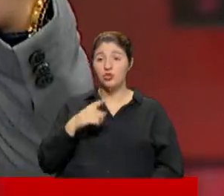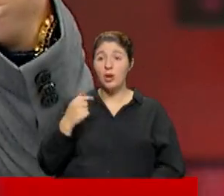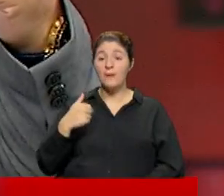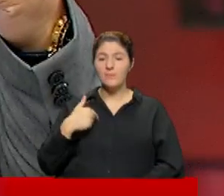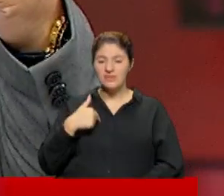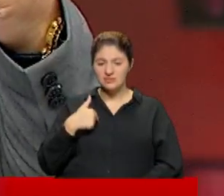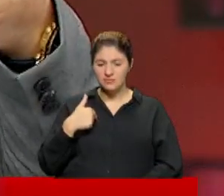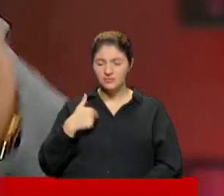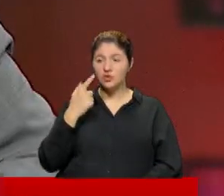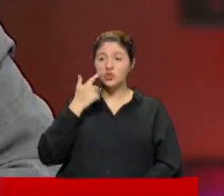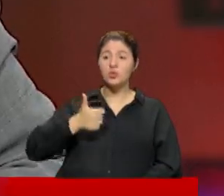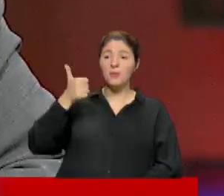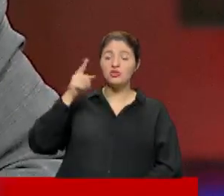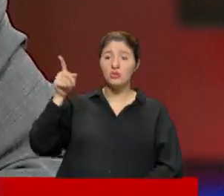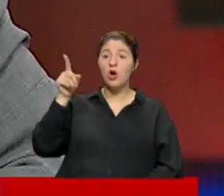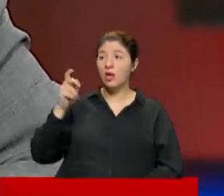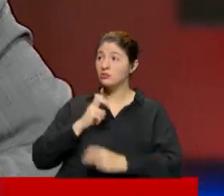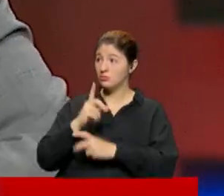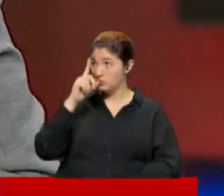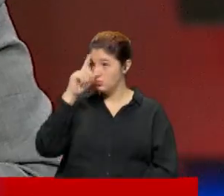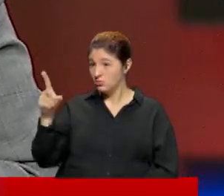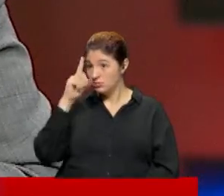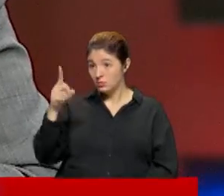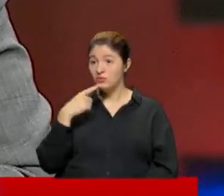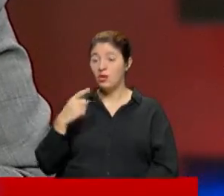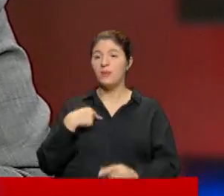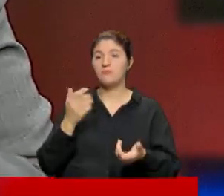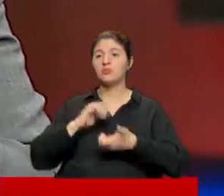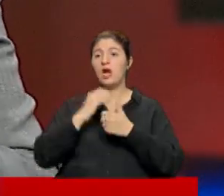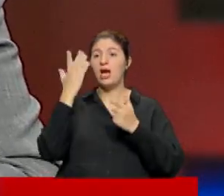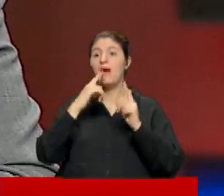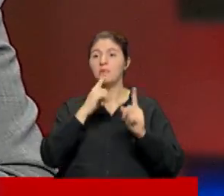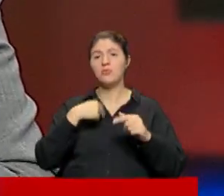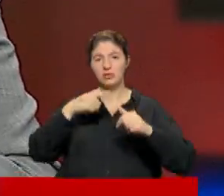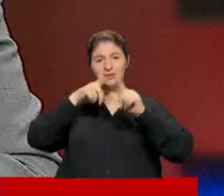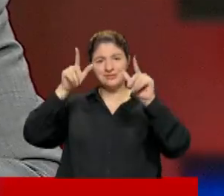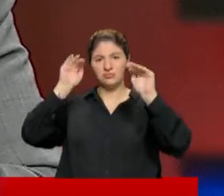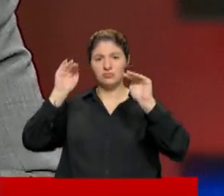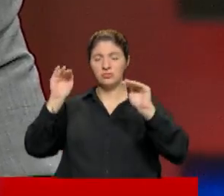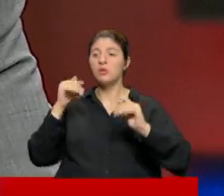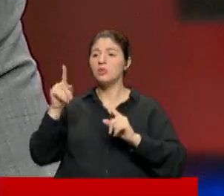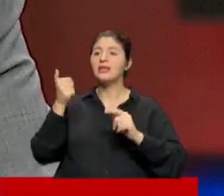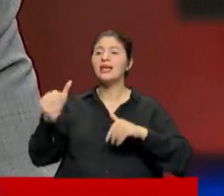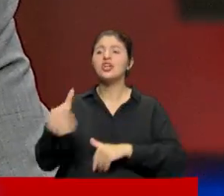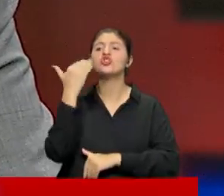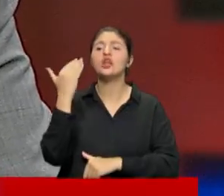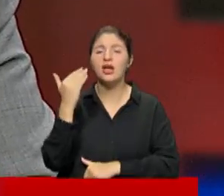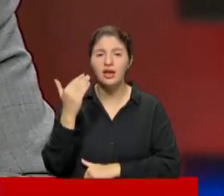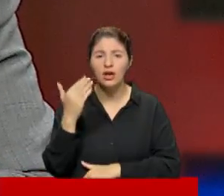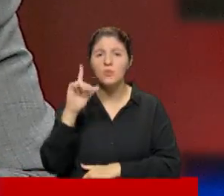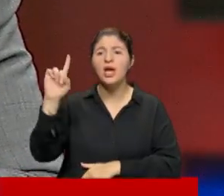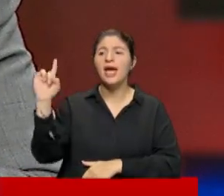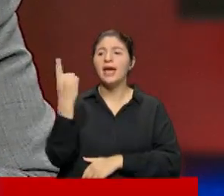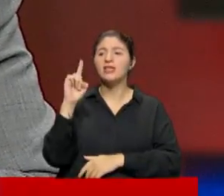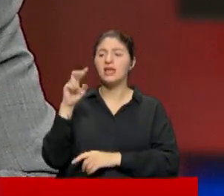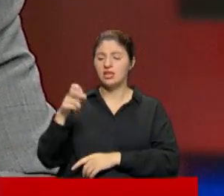bizim Cumhurbaşkanımız da orayı tehdit ediyor Ben Birleşik Arap Emirlikleri de buradan sesleniyorum bu iktidar gidici bu